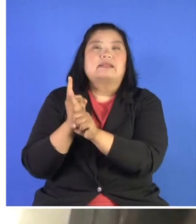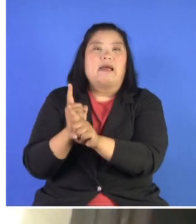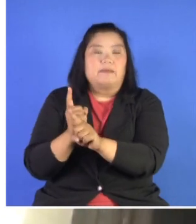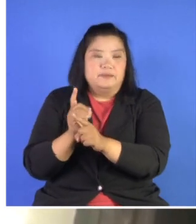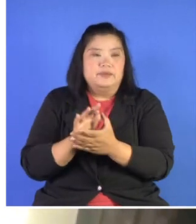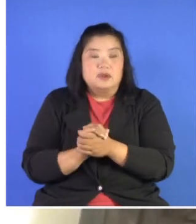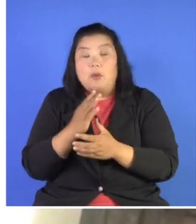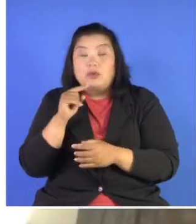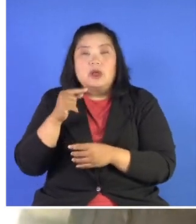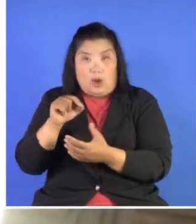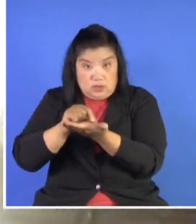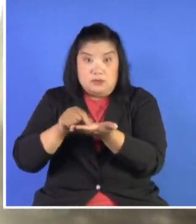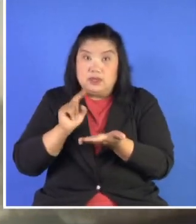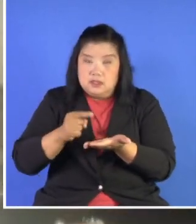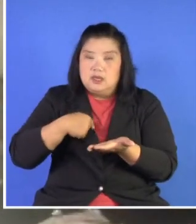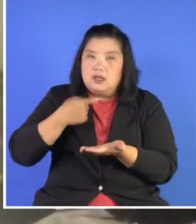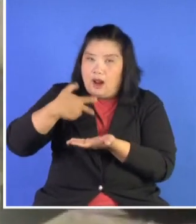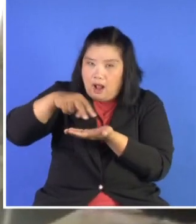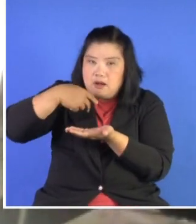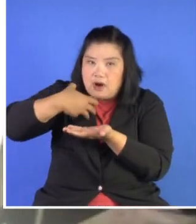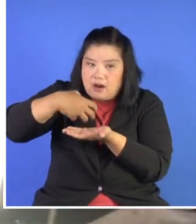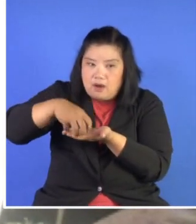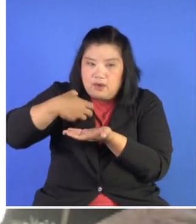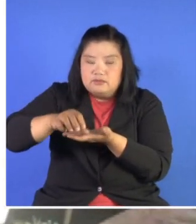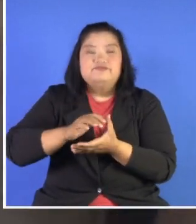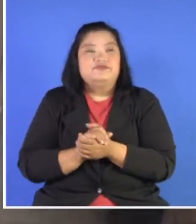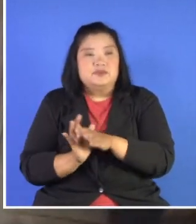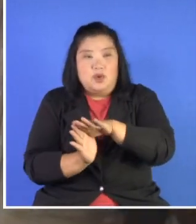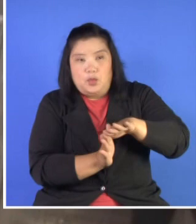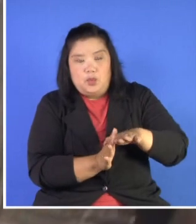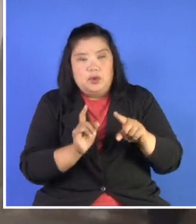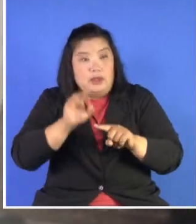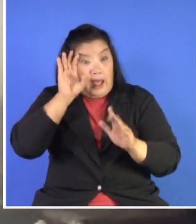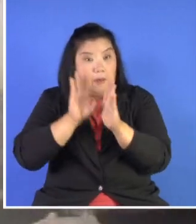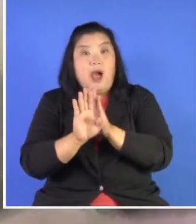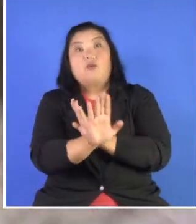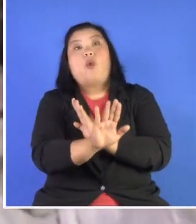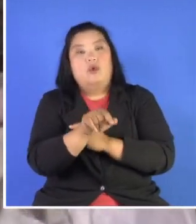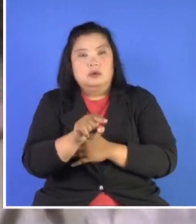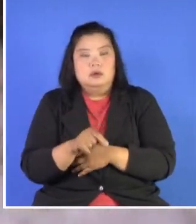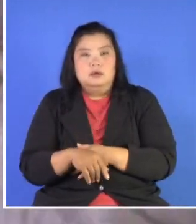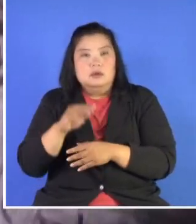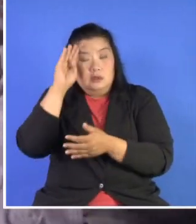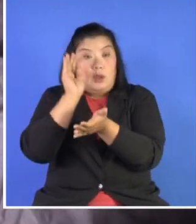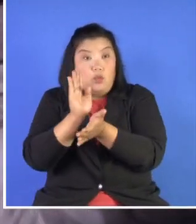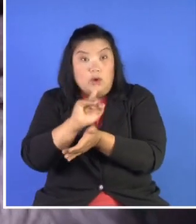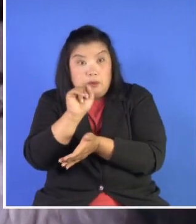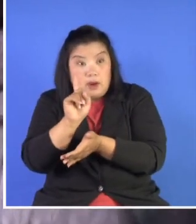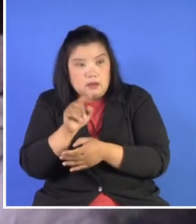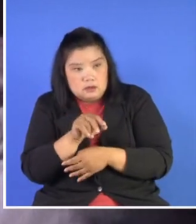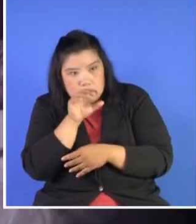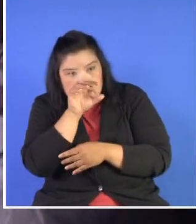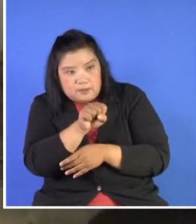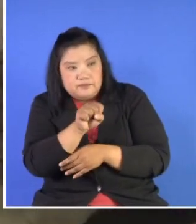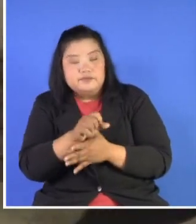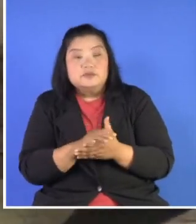ลากพรืดออกมาจากซอกกำแพงเรียบร้อย แล้วผู้กองเก่งเนาะ เกมโอเวอร์ เก่งเก่ง ไม่กลัวไม่กลัว ผู้กองเอางูไปไหนฮะ